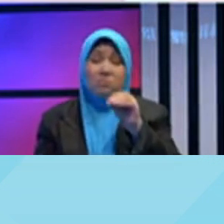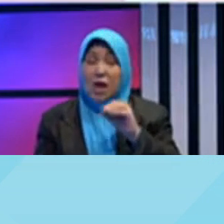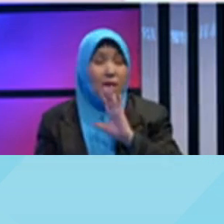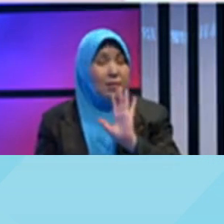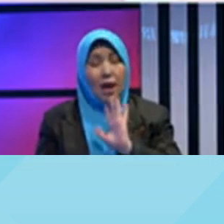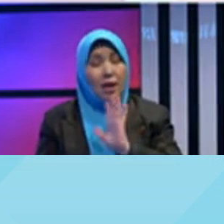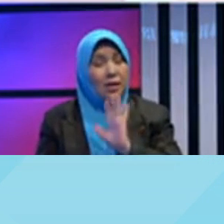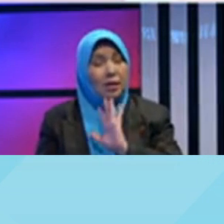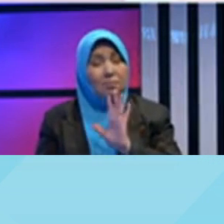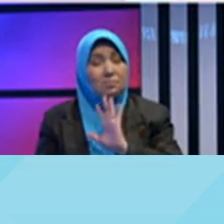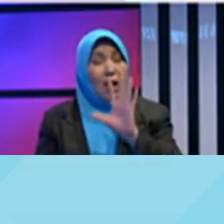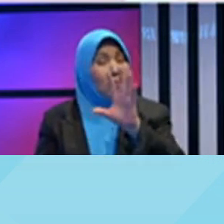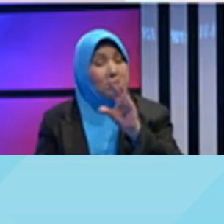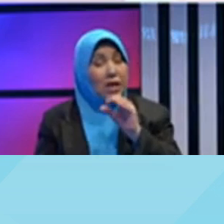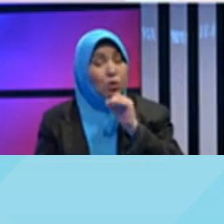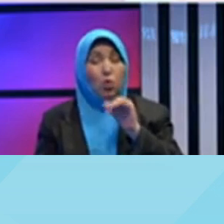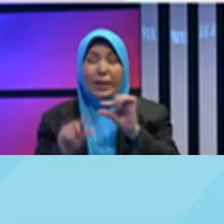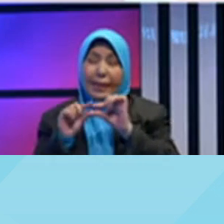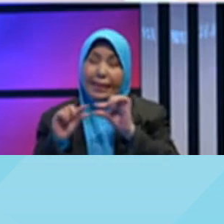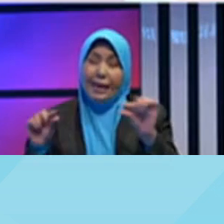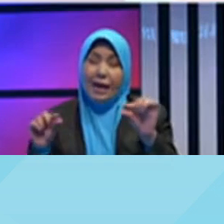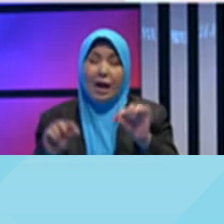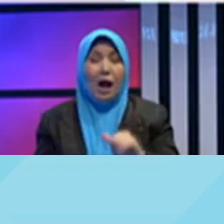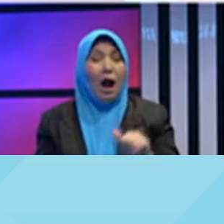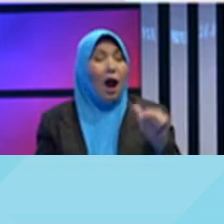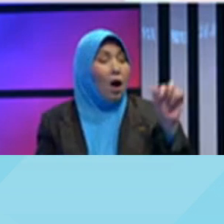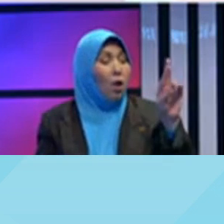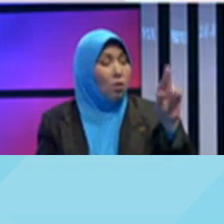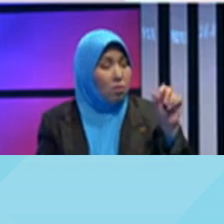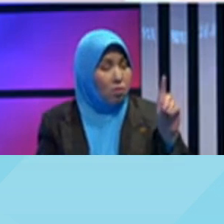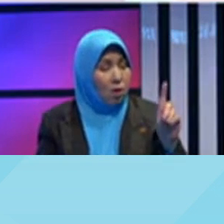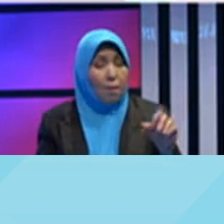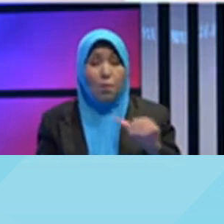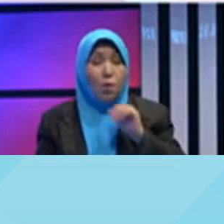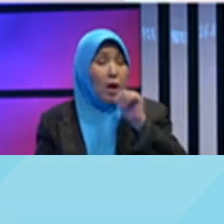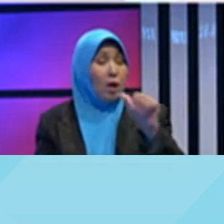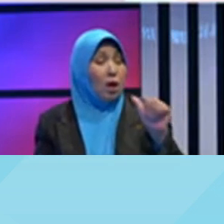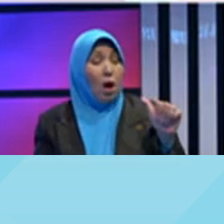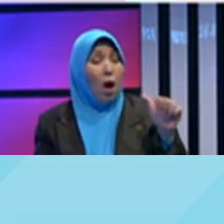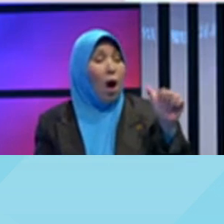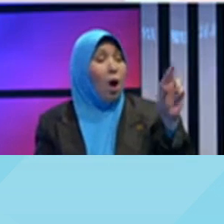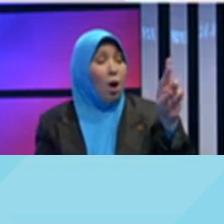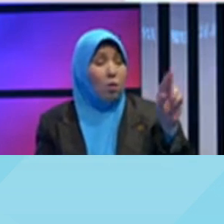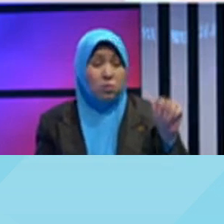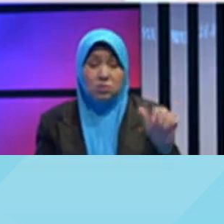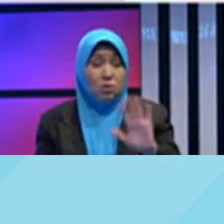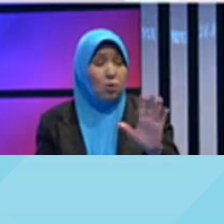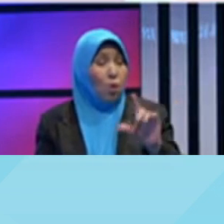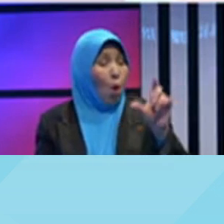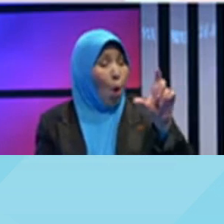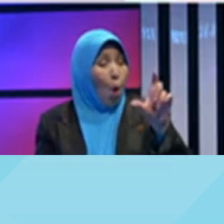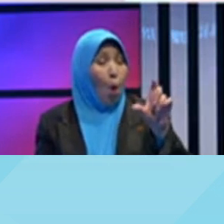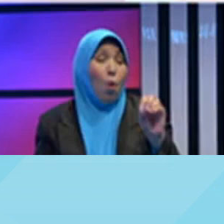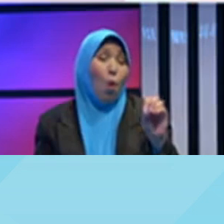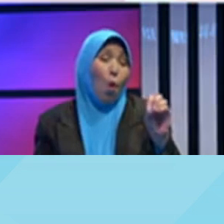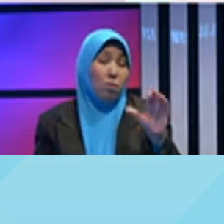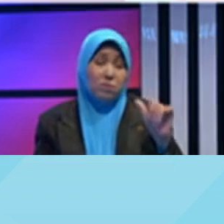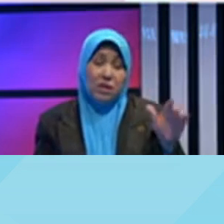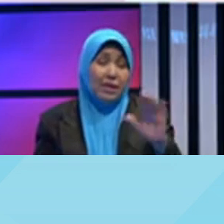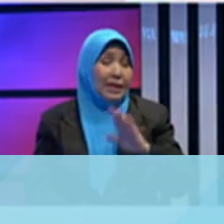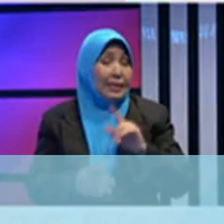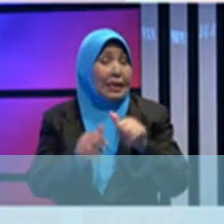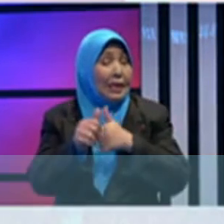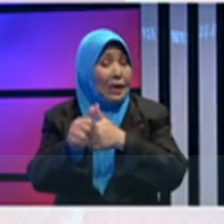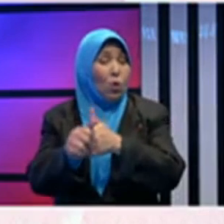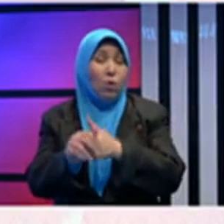tebal Alhamdulillah tuh biasa dipilihlah Taurus bukan wall or Odah Dedah kebo pula menjadi teka-teki